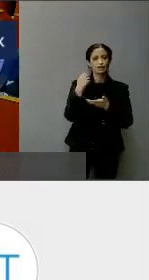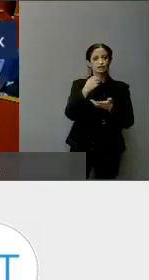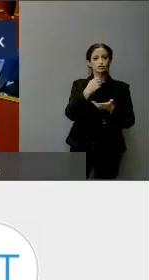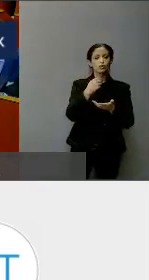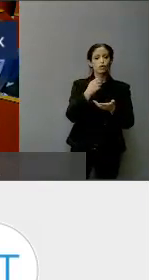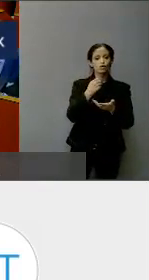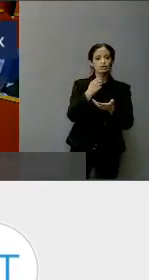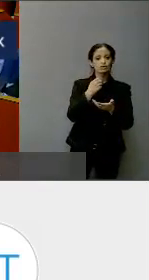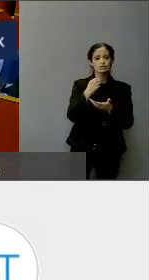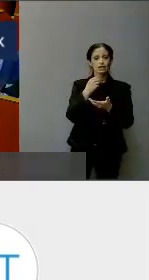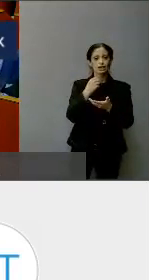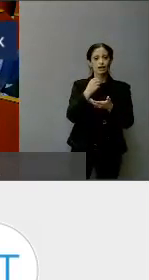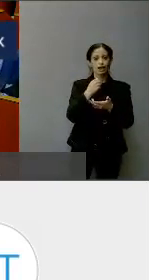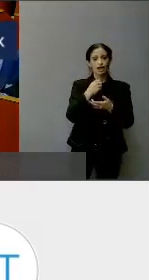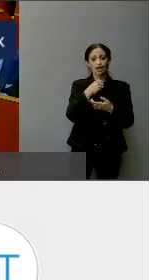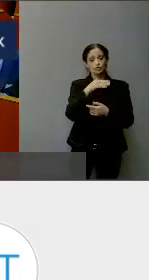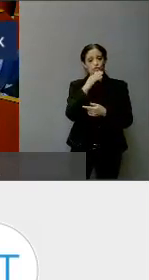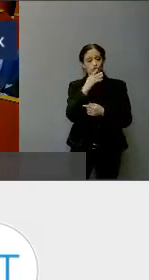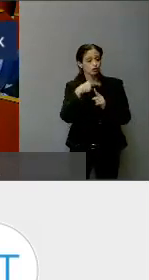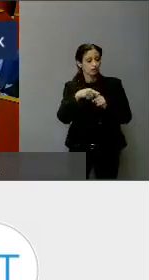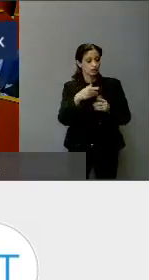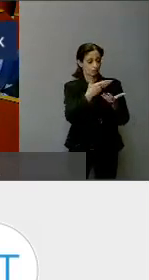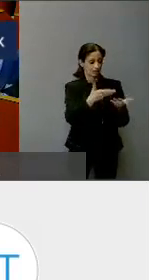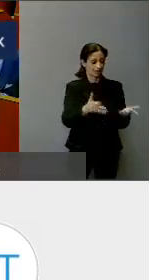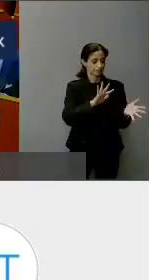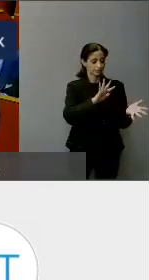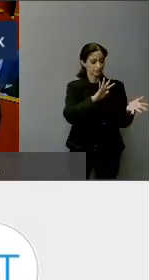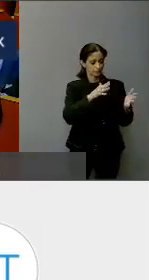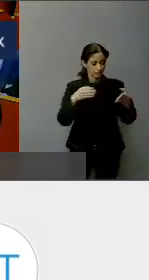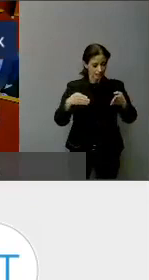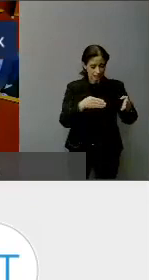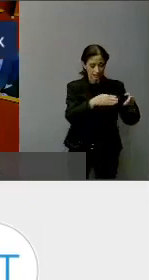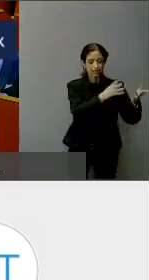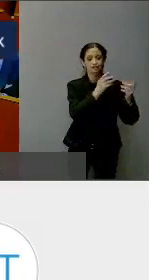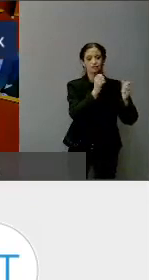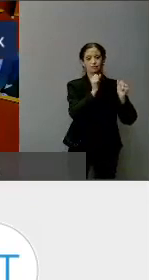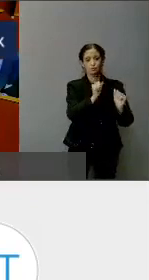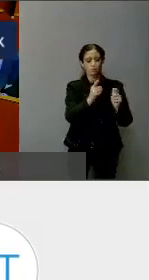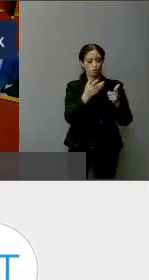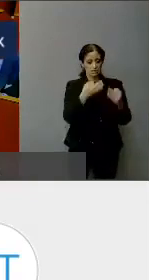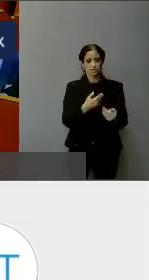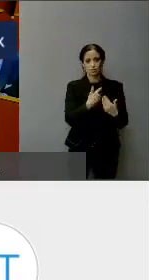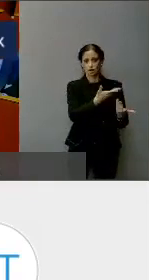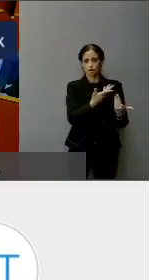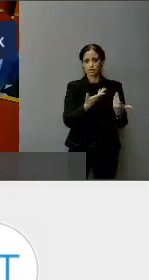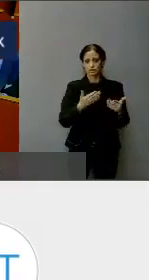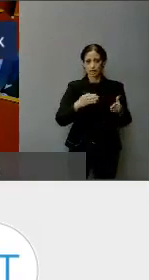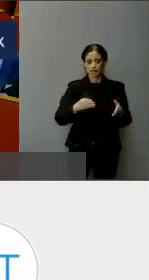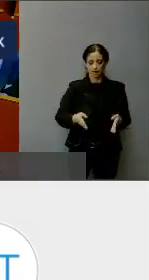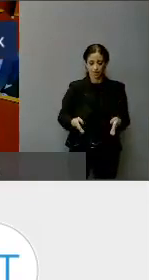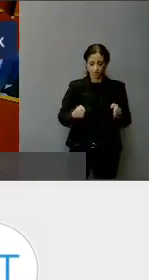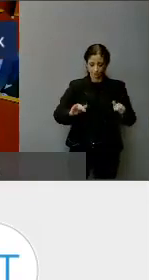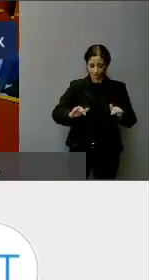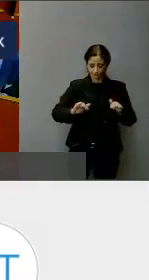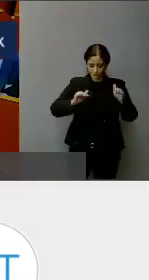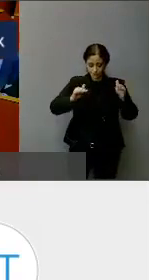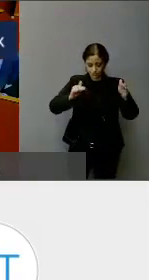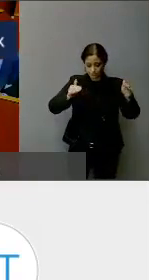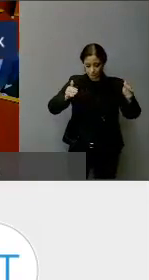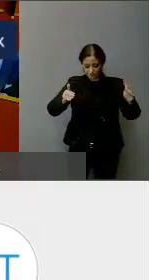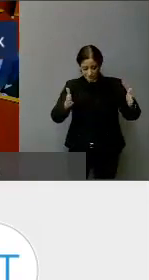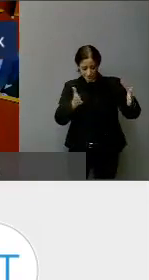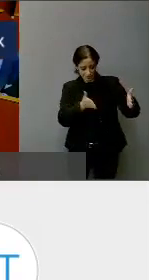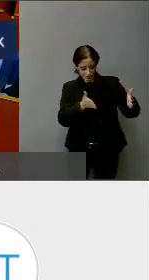quei terreni possano messi in sicurezza fossero realizzate delle sponde degli argini che potessero realizzare